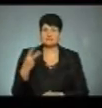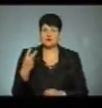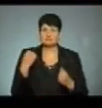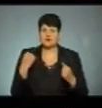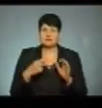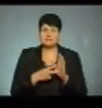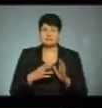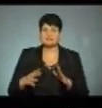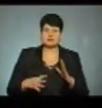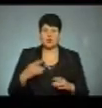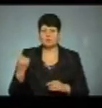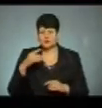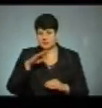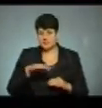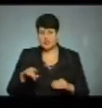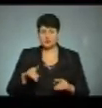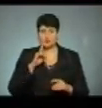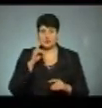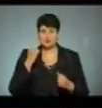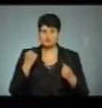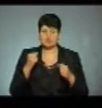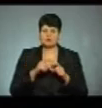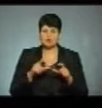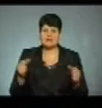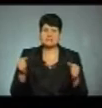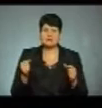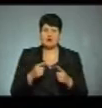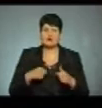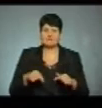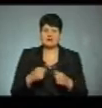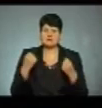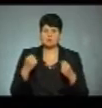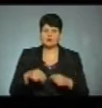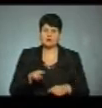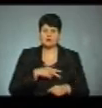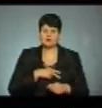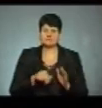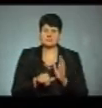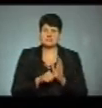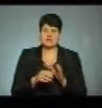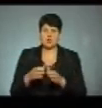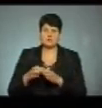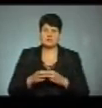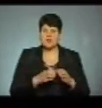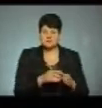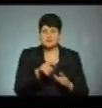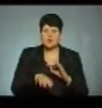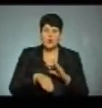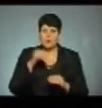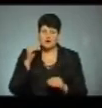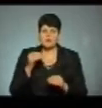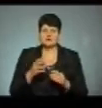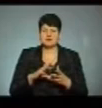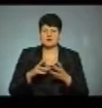7 тренерів обласної дитячо-юнацької спортивної школи із зимових видів спорту нагородили в 6 номінаціях. Їх обирали за